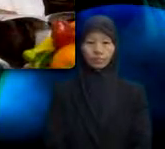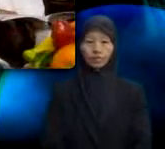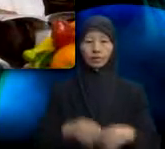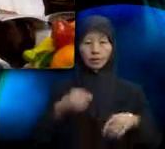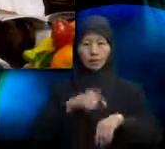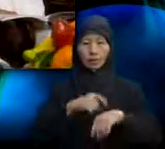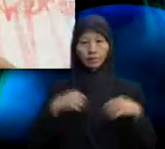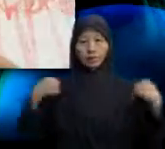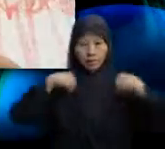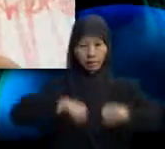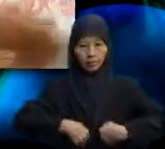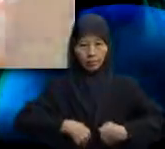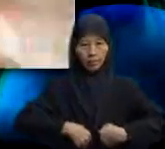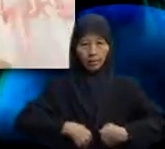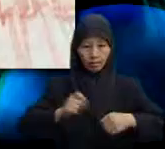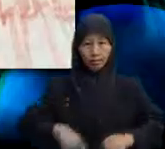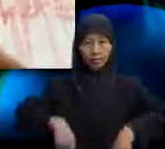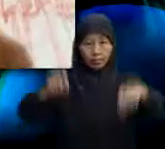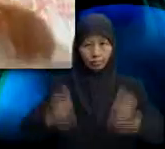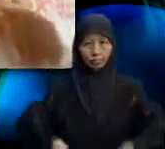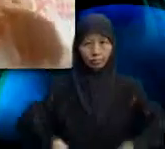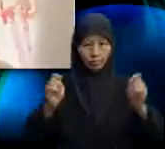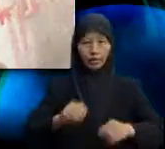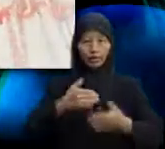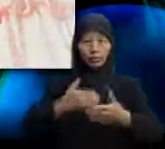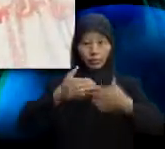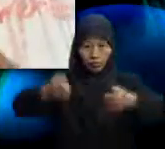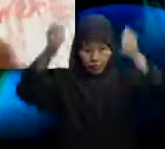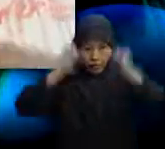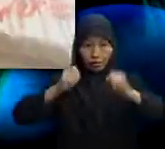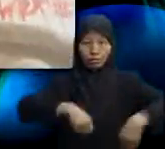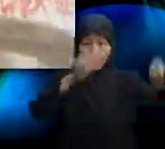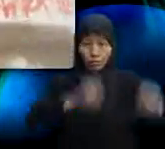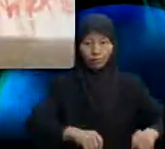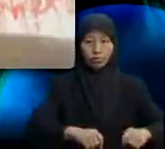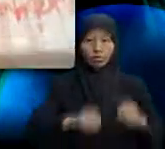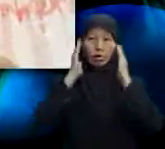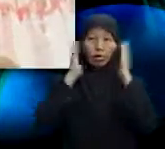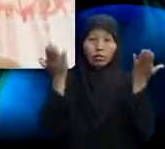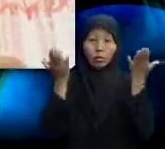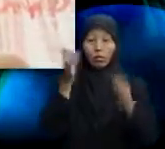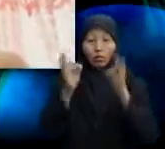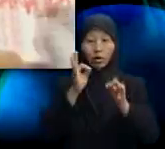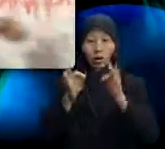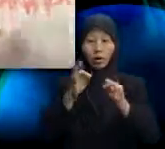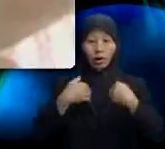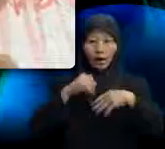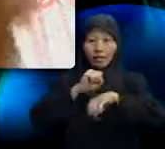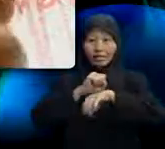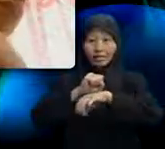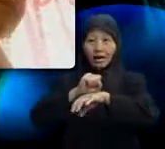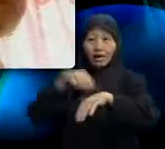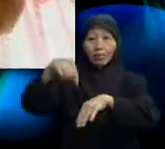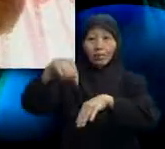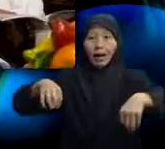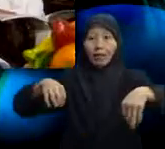Semasa memakai pakaian itu, kipas dahulu pakaian itu sebelum disarungkan ke badan. Manalah tahu kalau-kalau ada